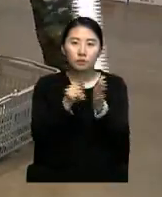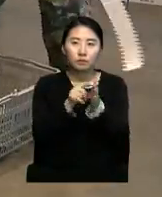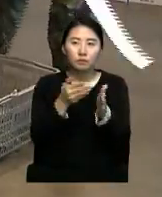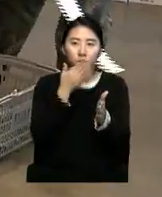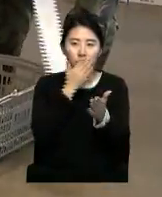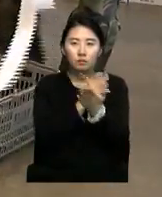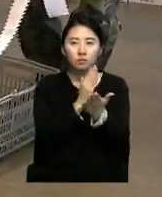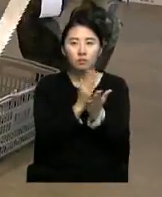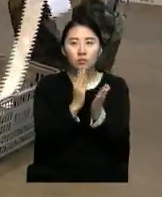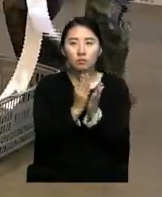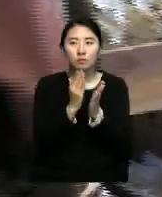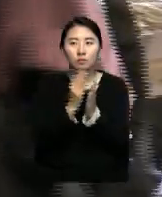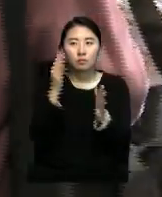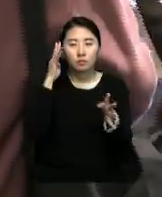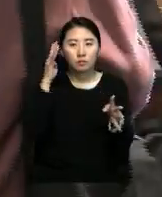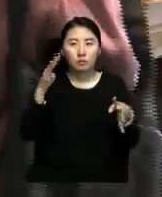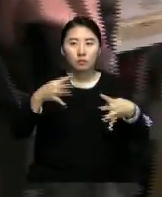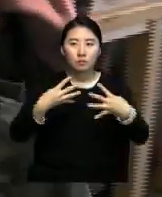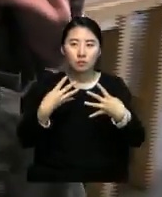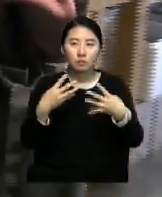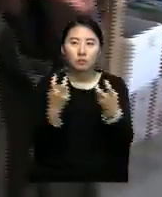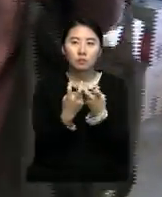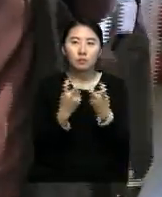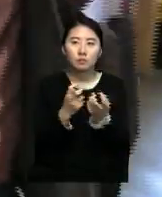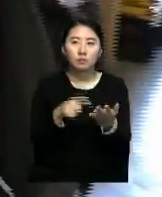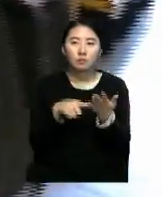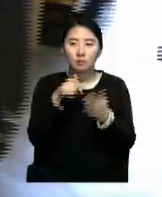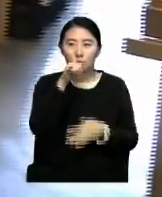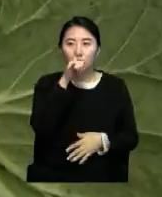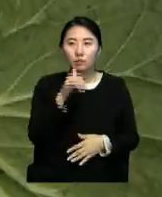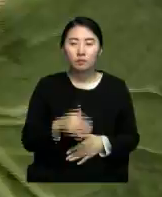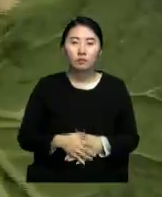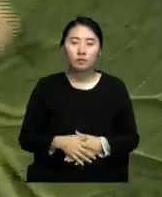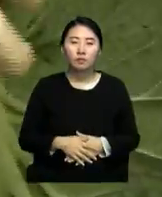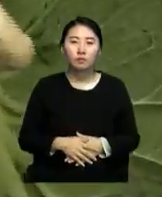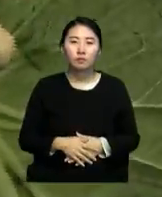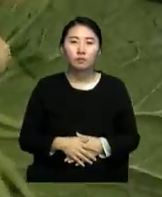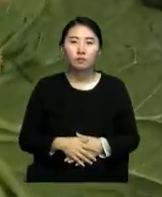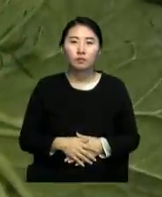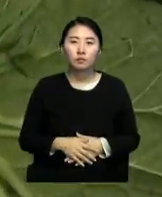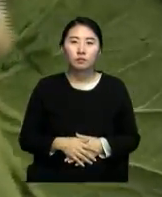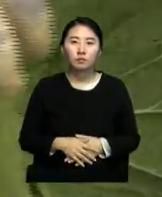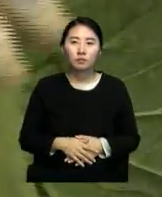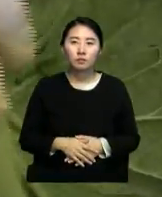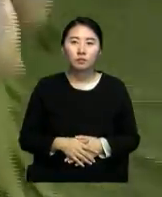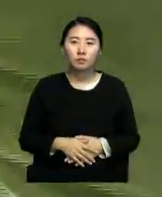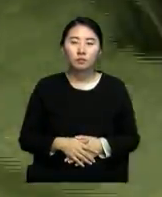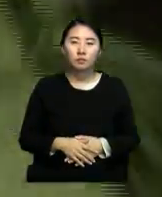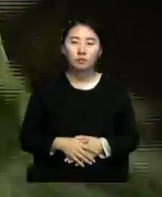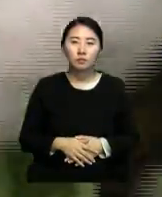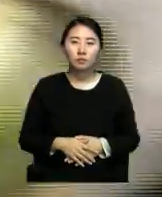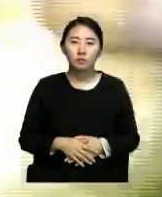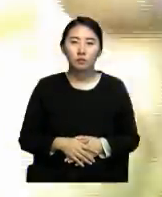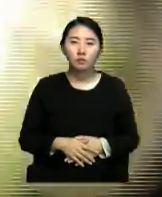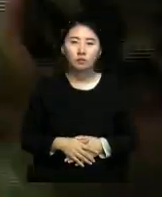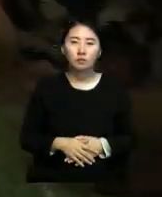만한 먹거리로 합리적 소비를 위한 대안이 되고 있습니다. 딜라이브 서울 경기 케이블TV 유승환입니다.